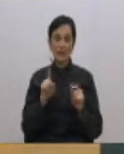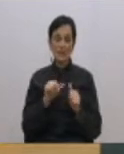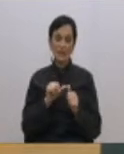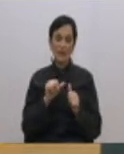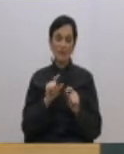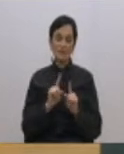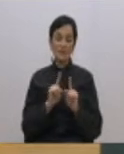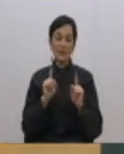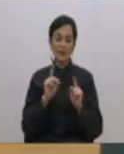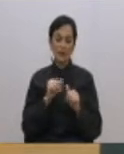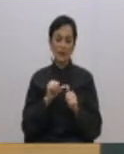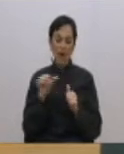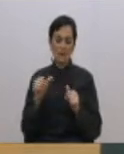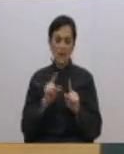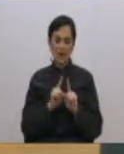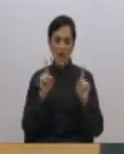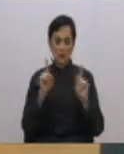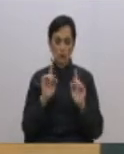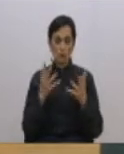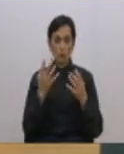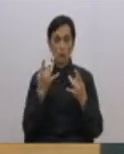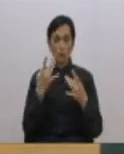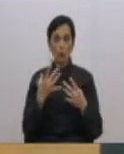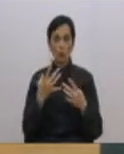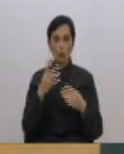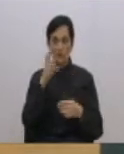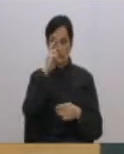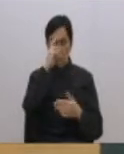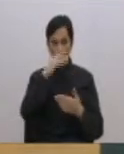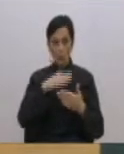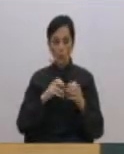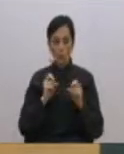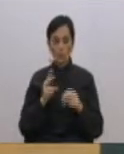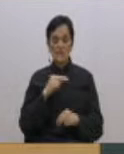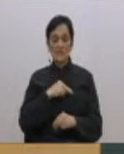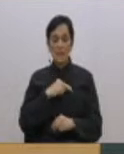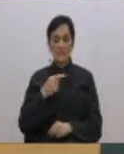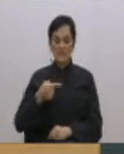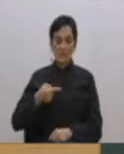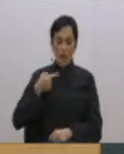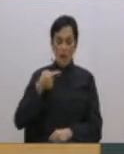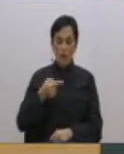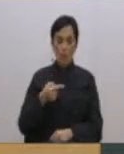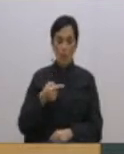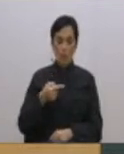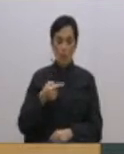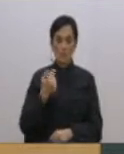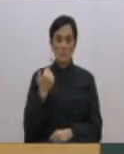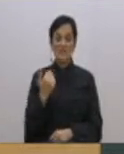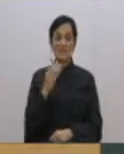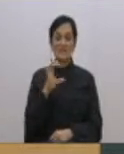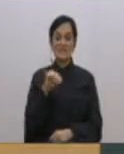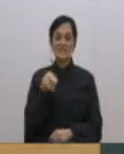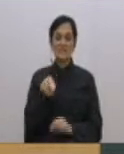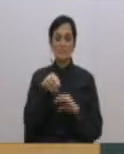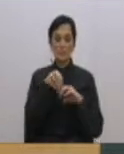ulișem trobisa, ubralot ce ai mai trebuit să fie cu săptămâni, sam sa huri, da, misisipe. Aia s-a